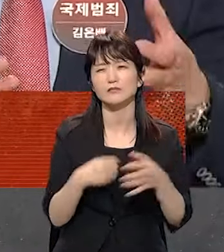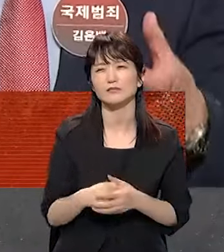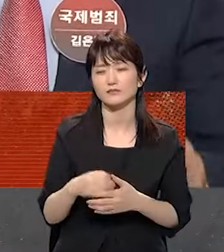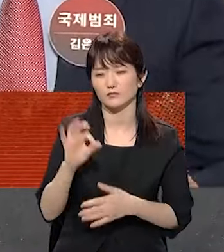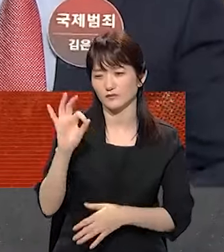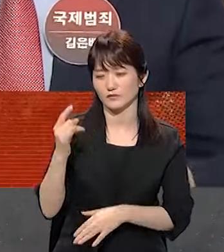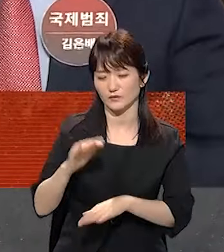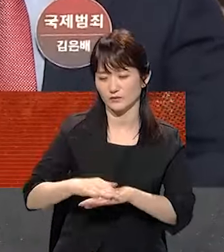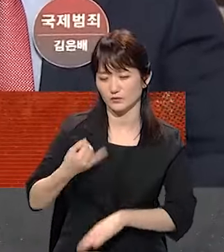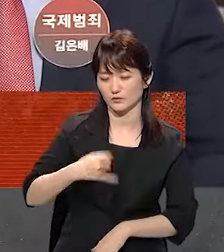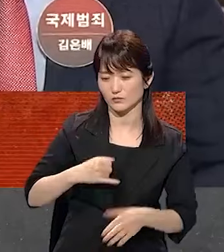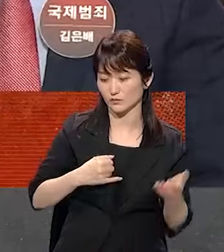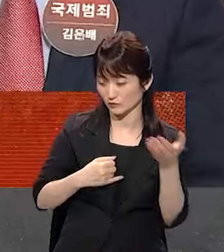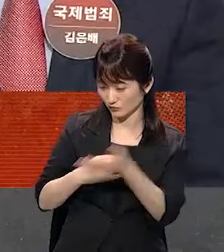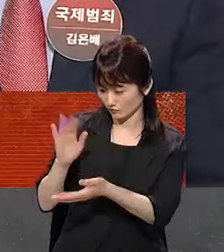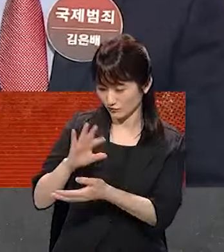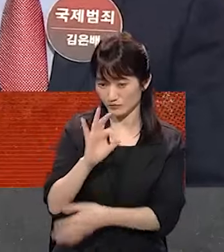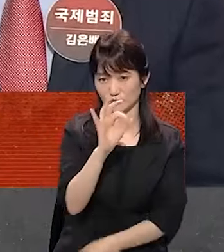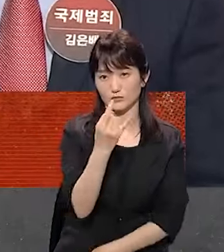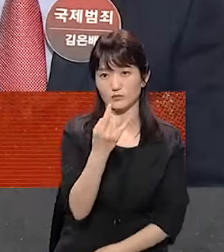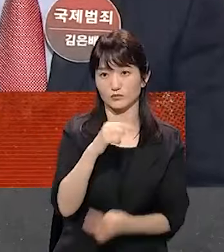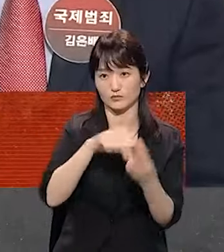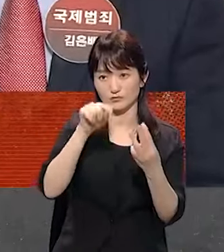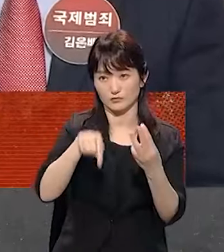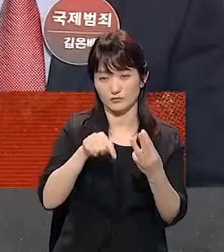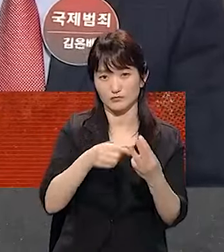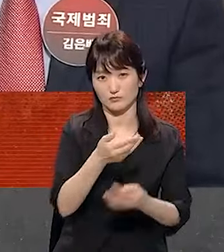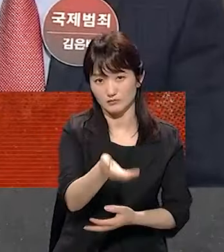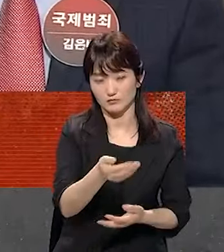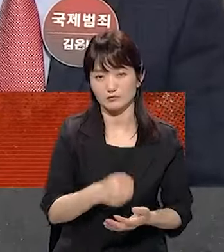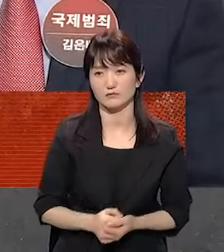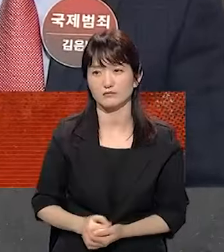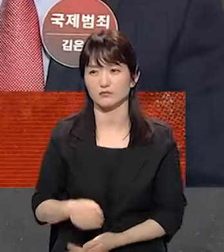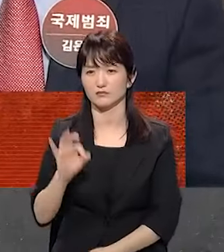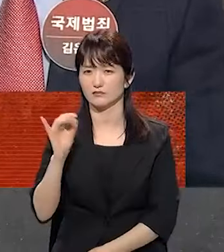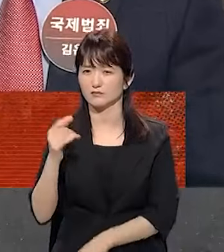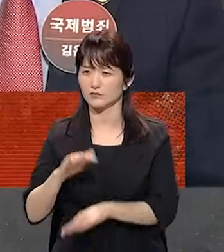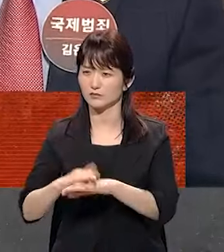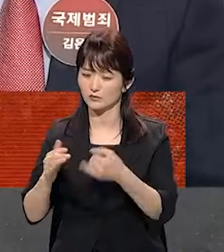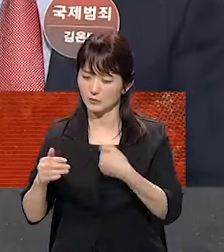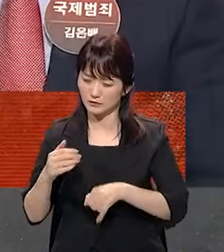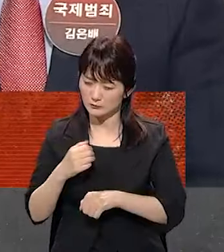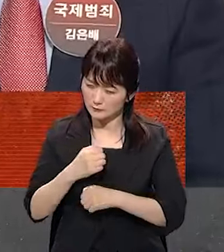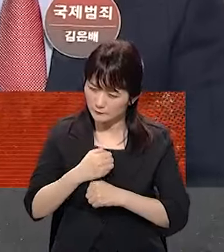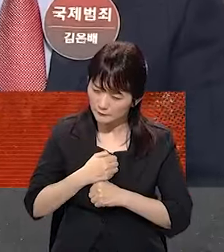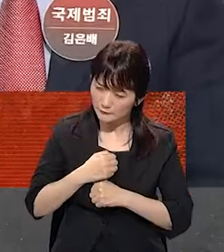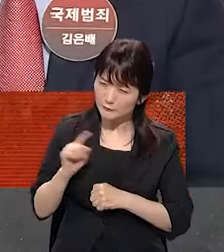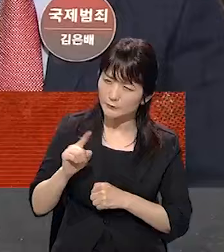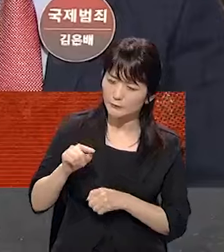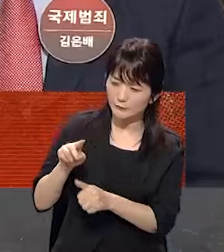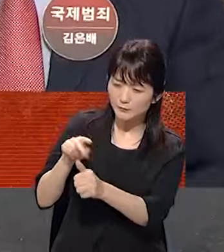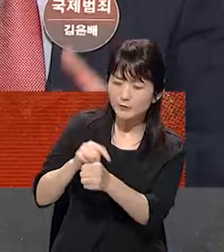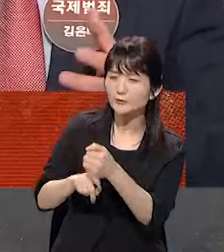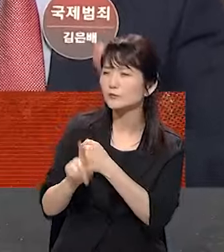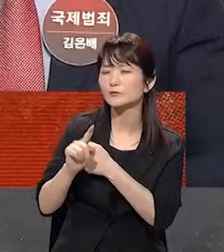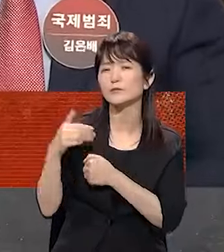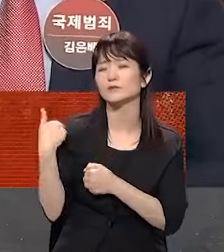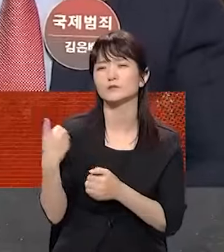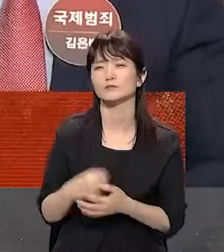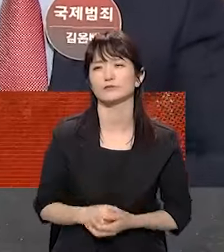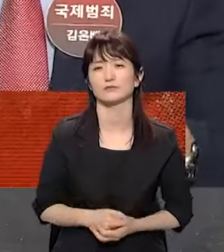당연히 외삼촌한테 갈 건데 외손녀를 저렇게 경계하고 미하는 이유는 저 모르기 때문에 지금이라도 계속해서 그냥